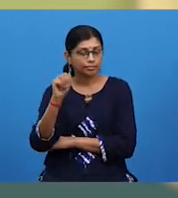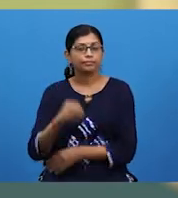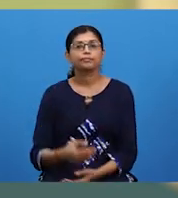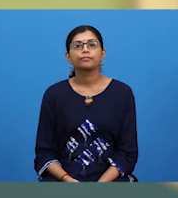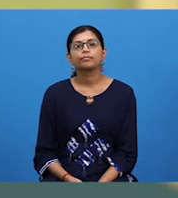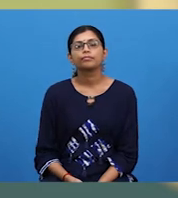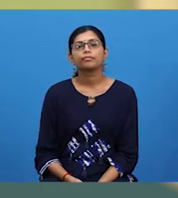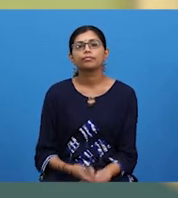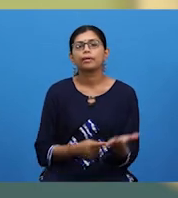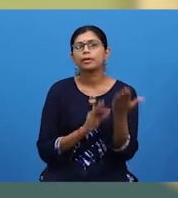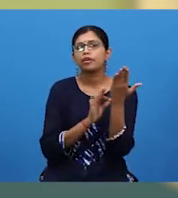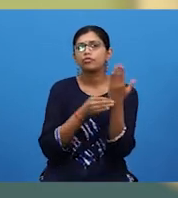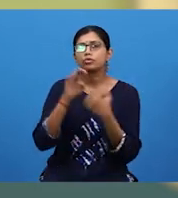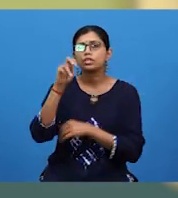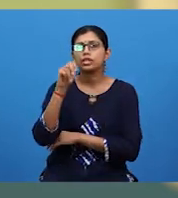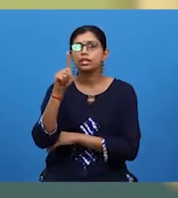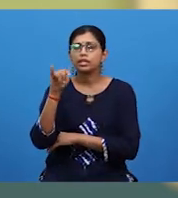Apakah fungsi enzim?